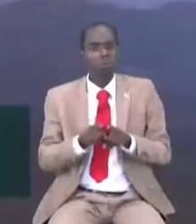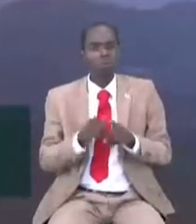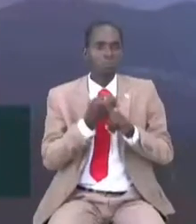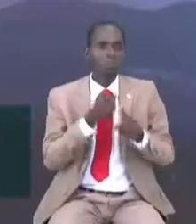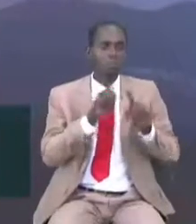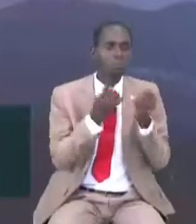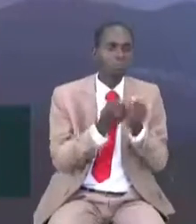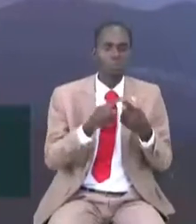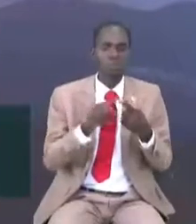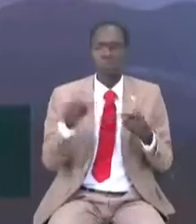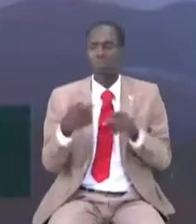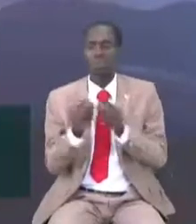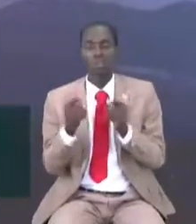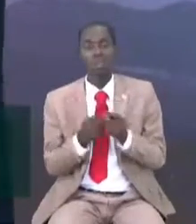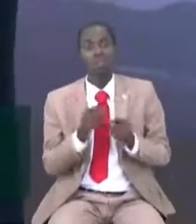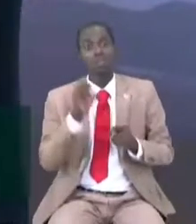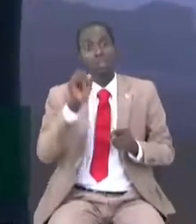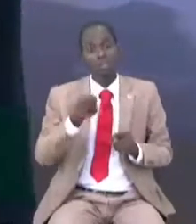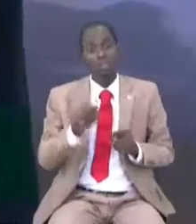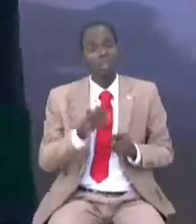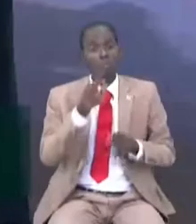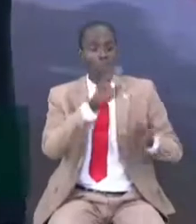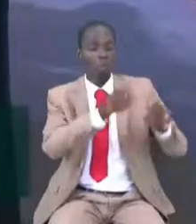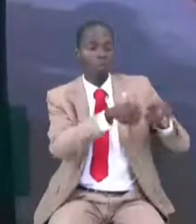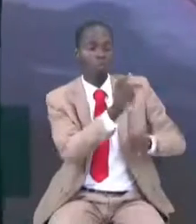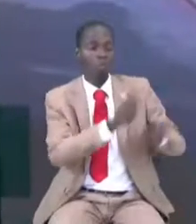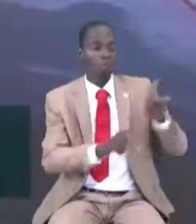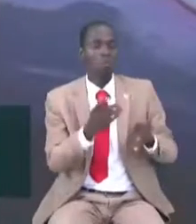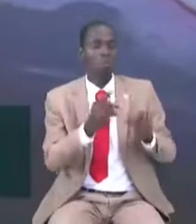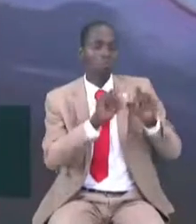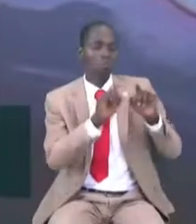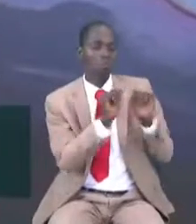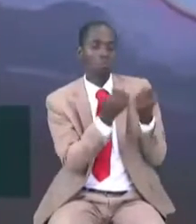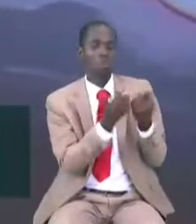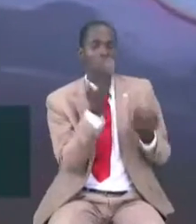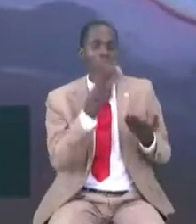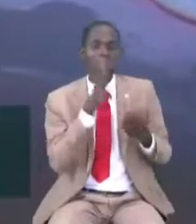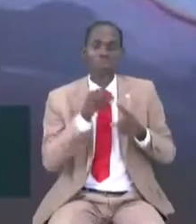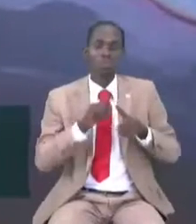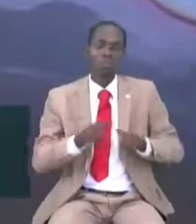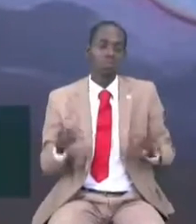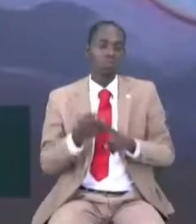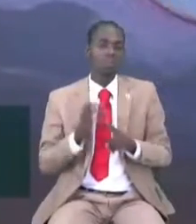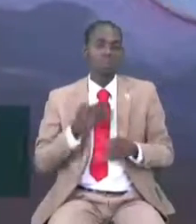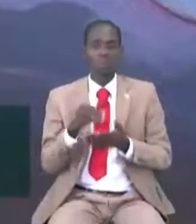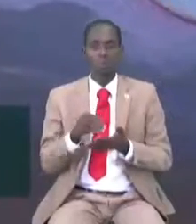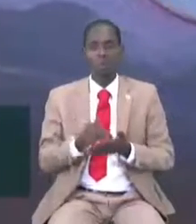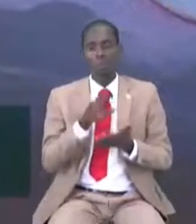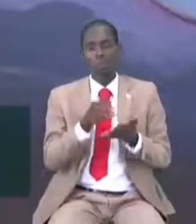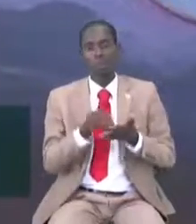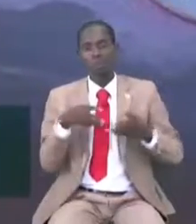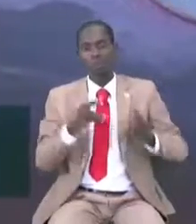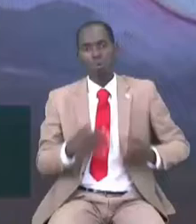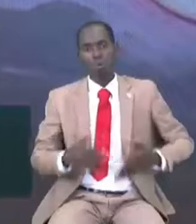l'autre tribu et avec leurs particularités différentes et leur focalisation dans la vie peut